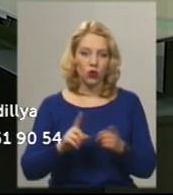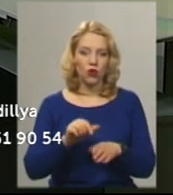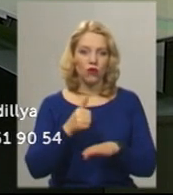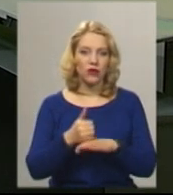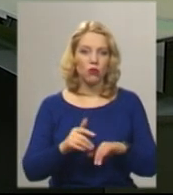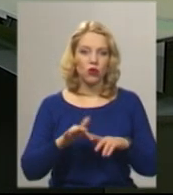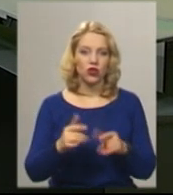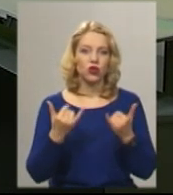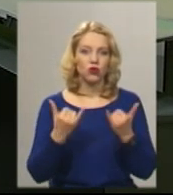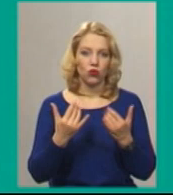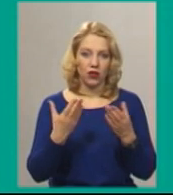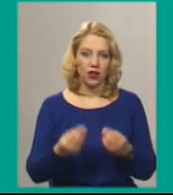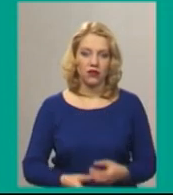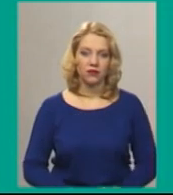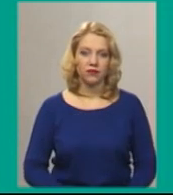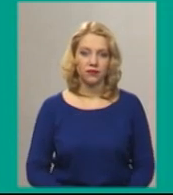цього дня.